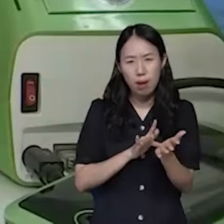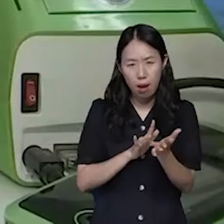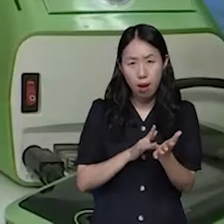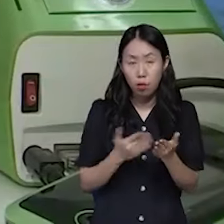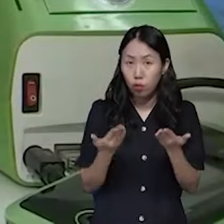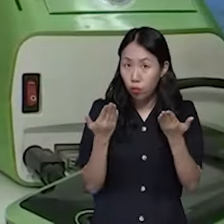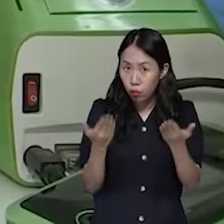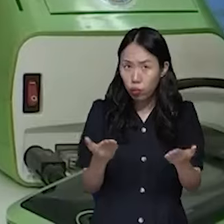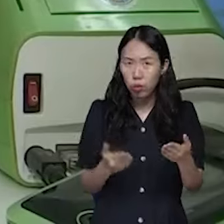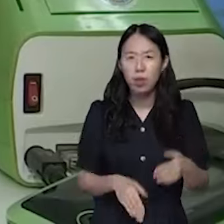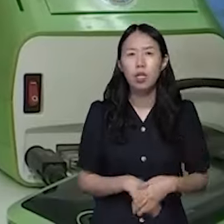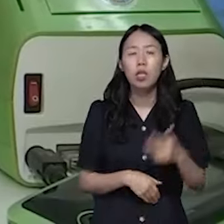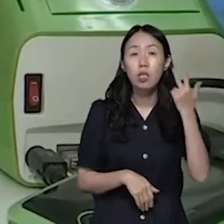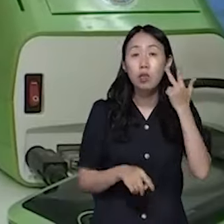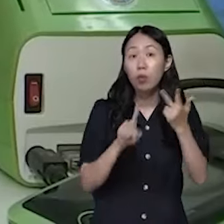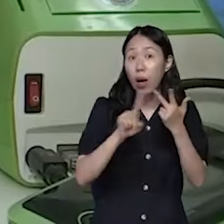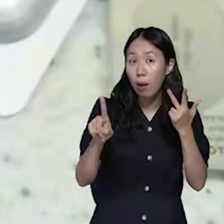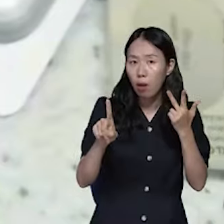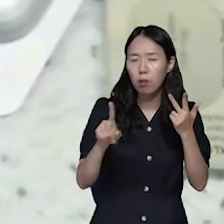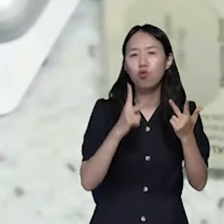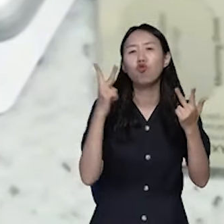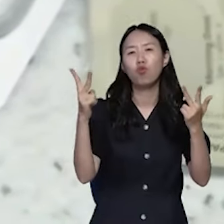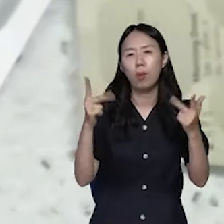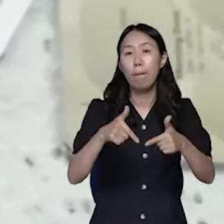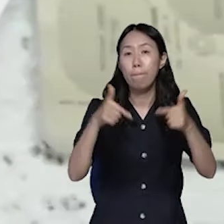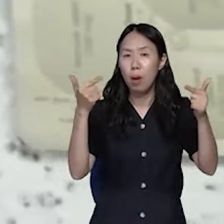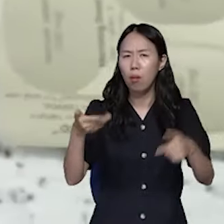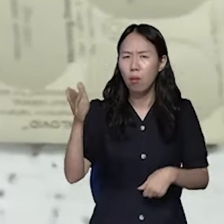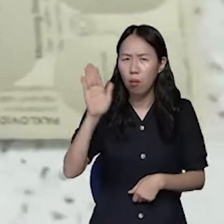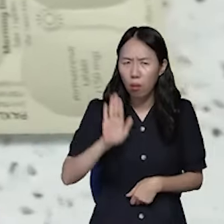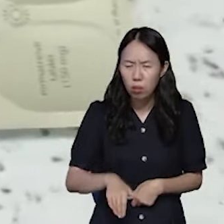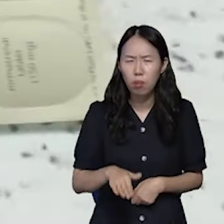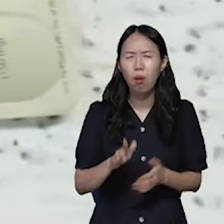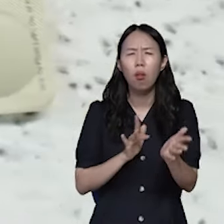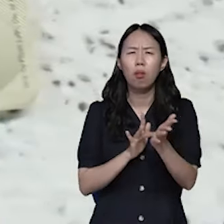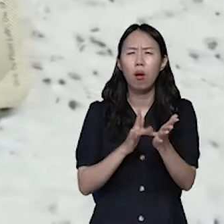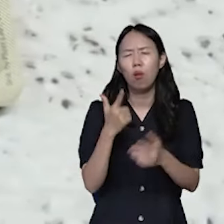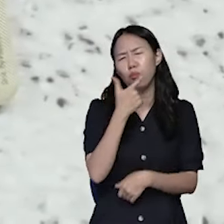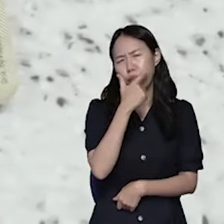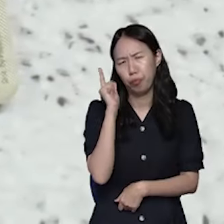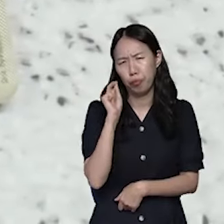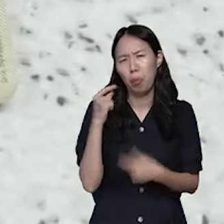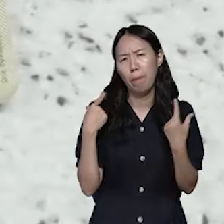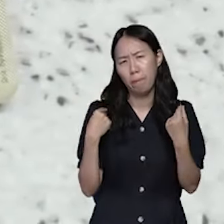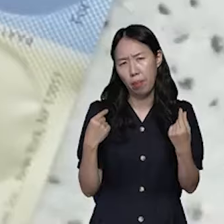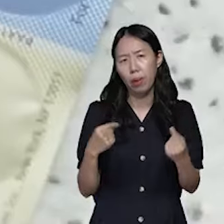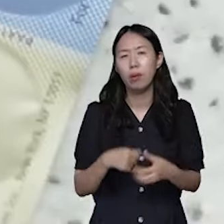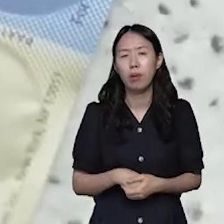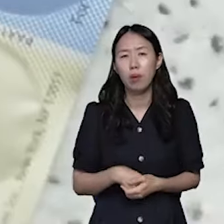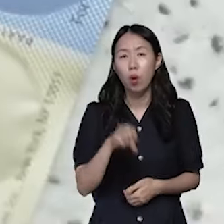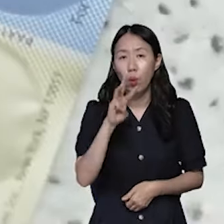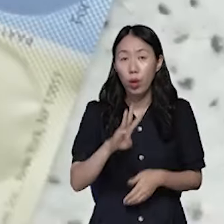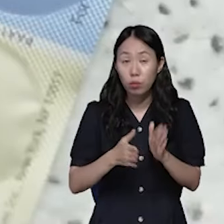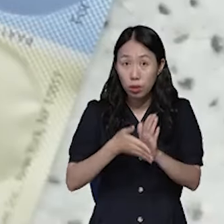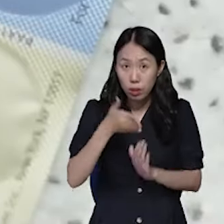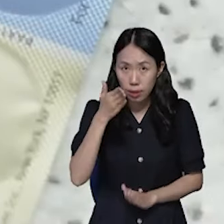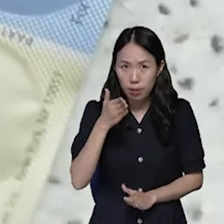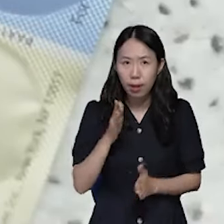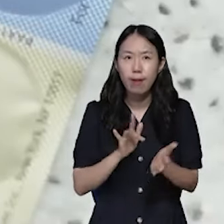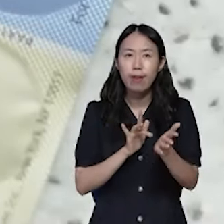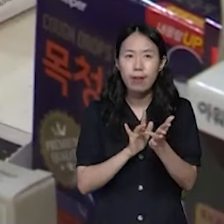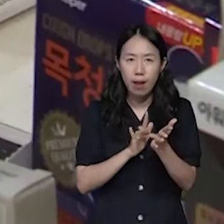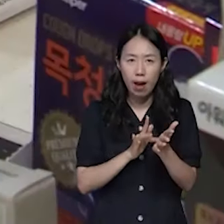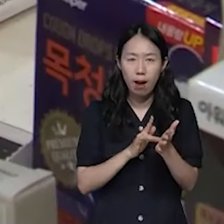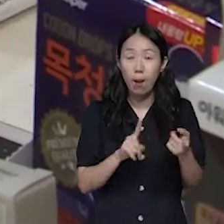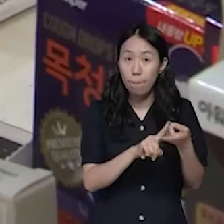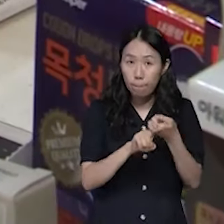주 1회에서 2회로 늘렸지만 현장 수요를 감당하기는 역부족입니다. 광주시는 약사회는